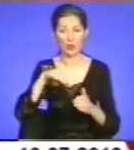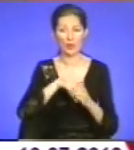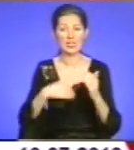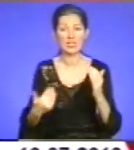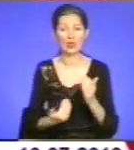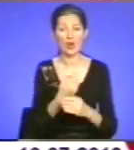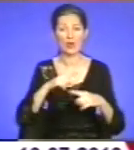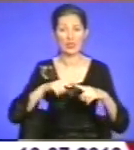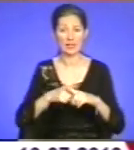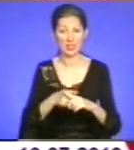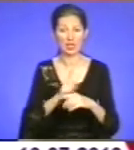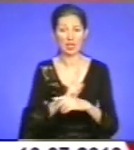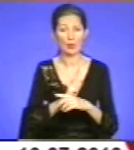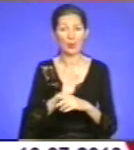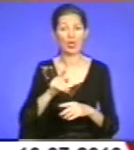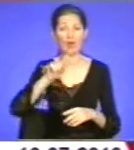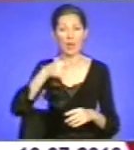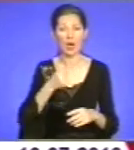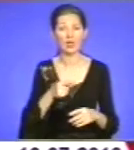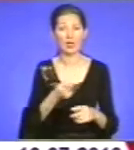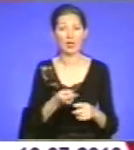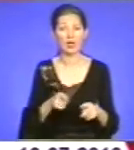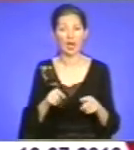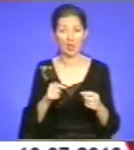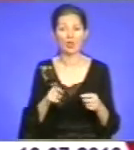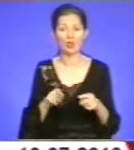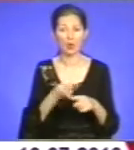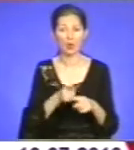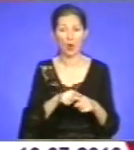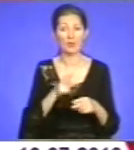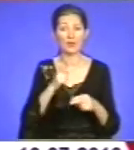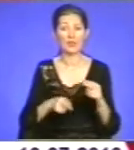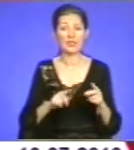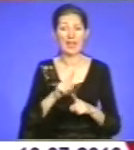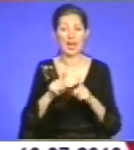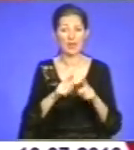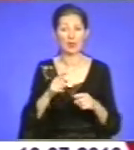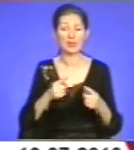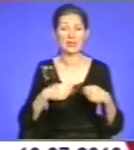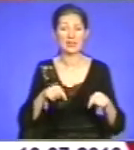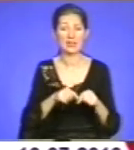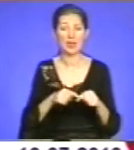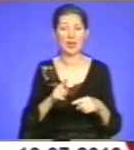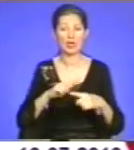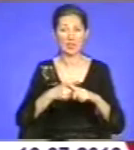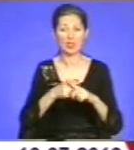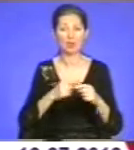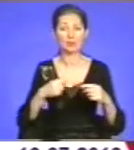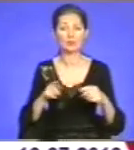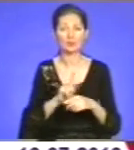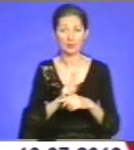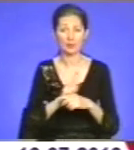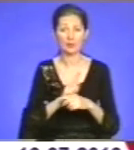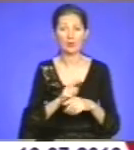технічних регламентів буде вимагати саме цього. Завершення реформи системи технічного регулювання збільшить товарооборот української та